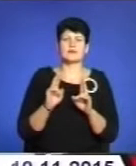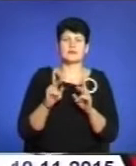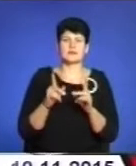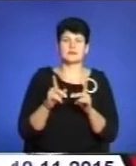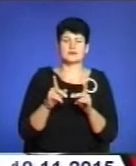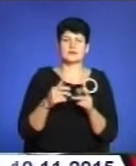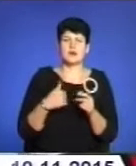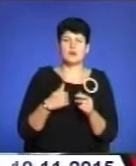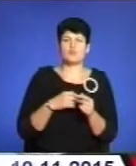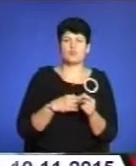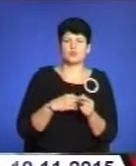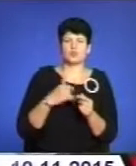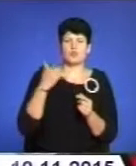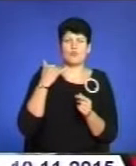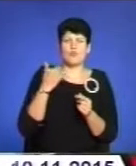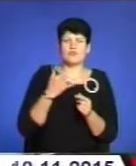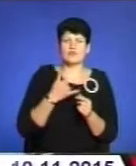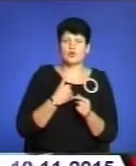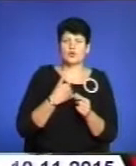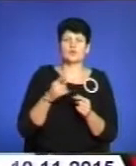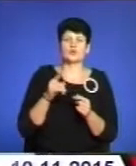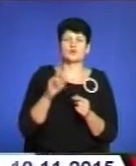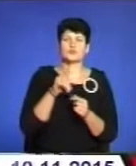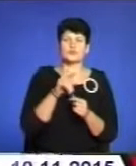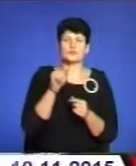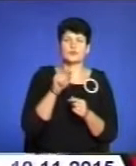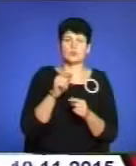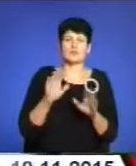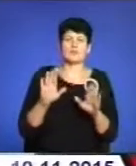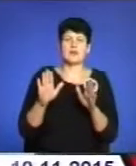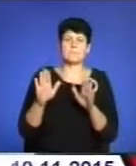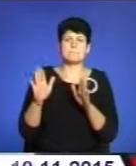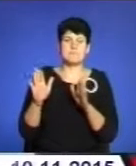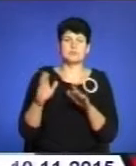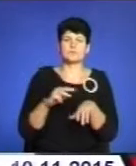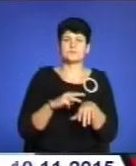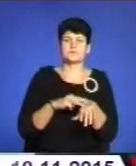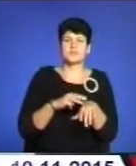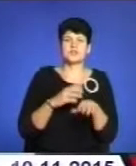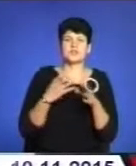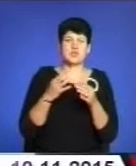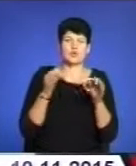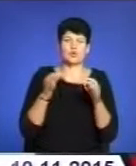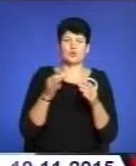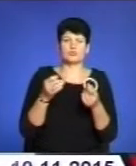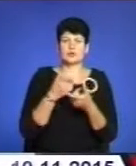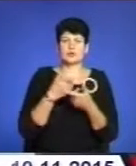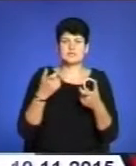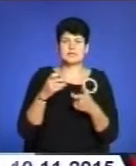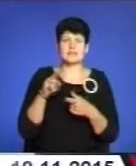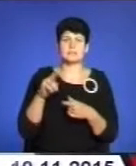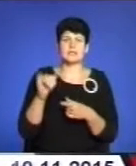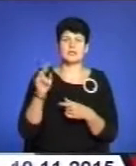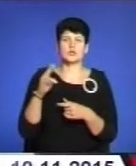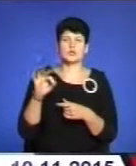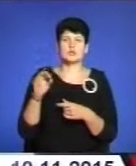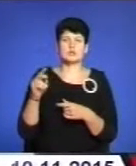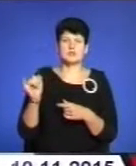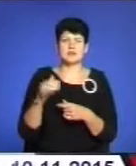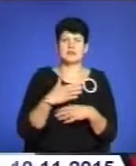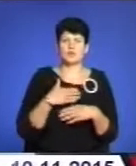як нам було повідомлено, що вони в даному випадку правоохоронці ще нікому не оголосили підозри, не хочуть